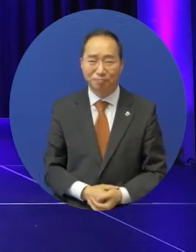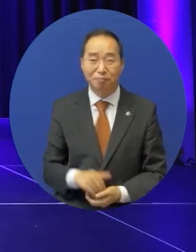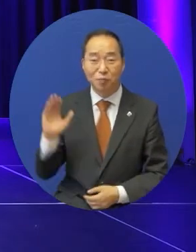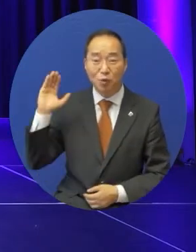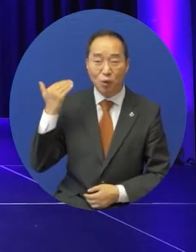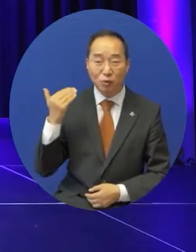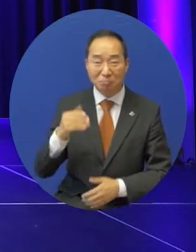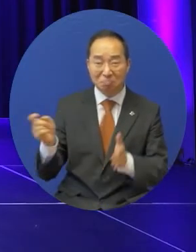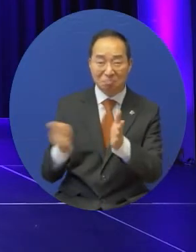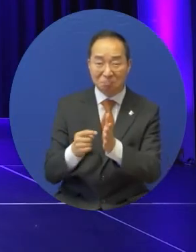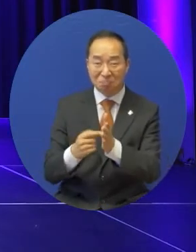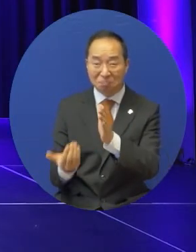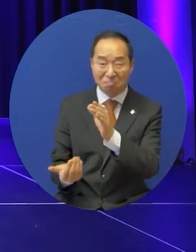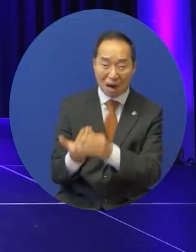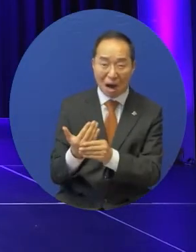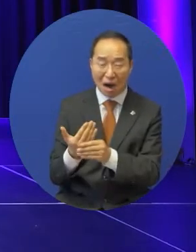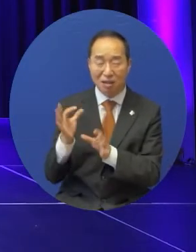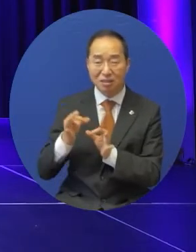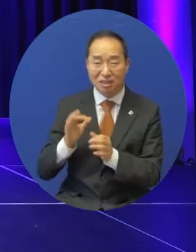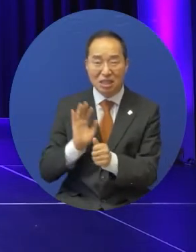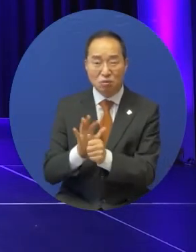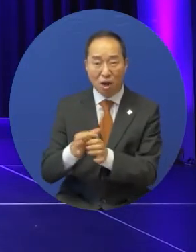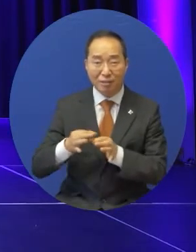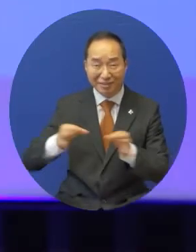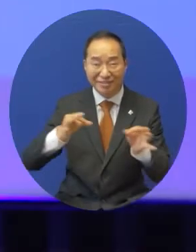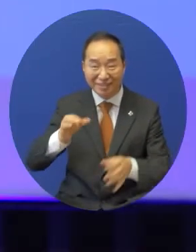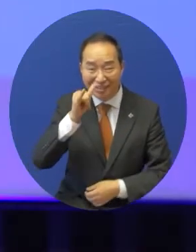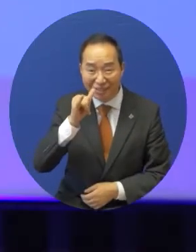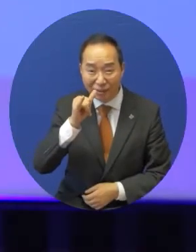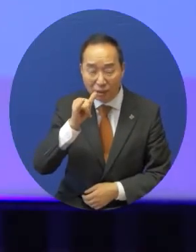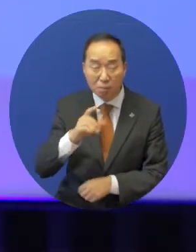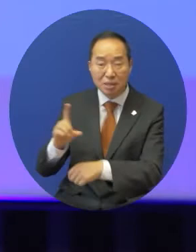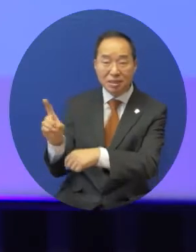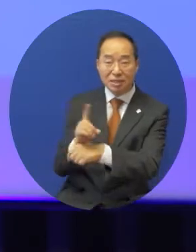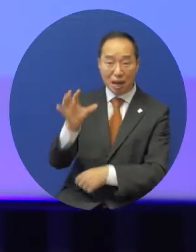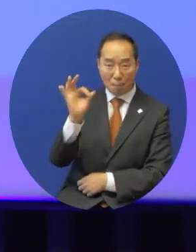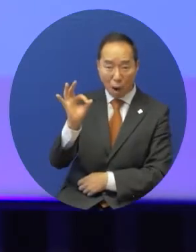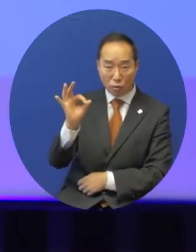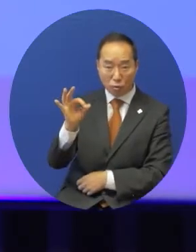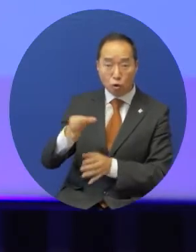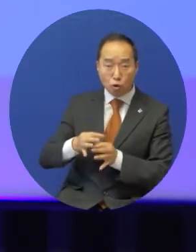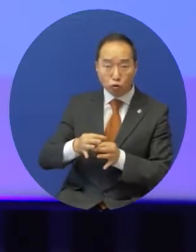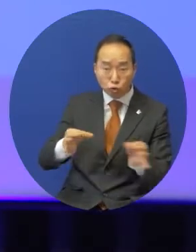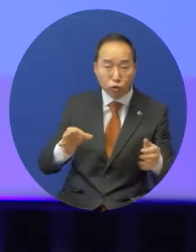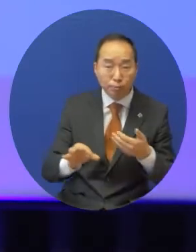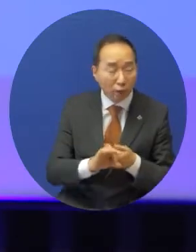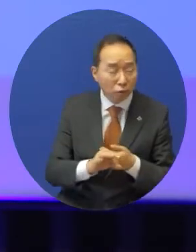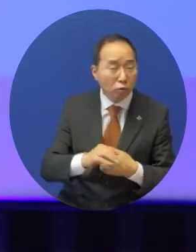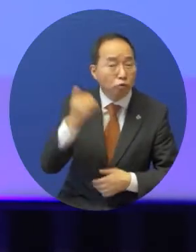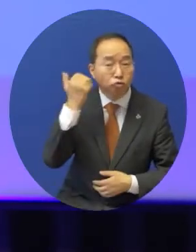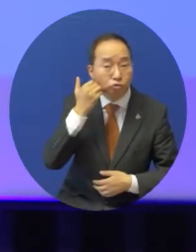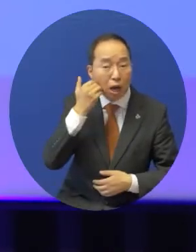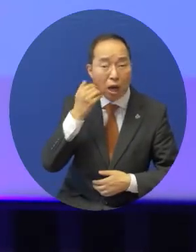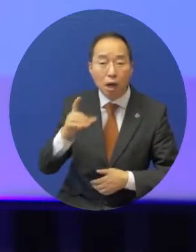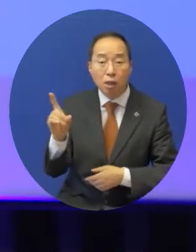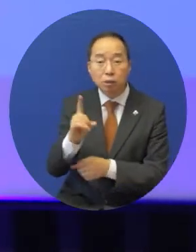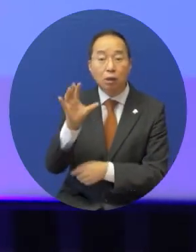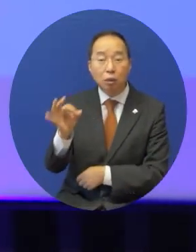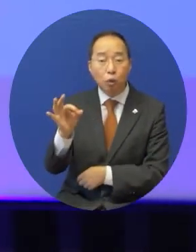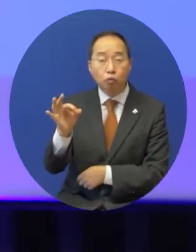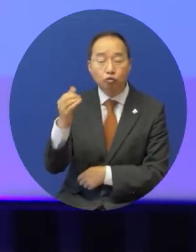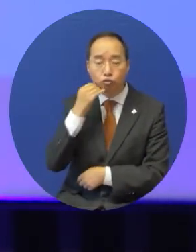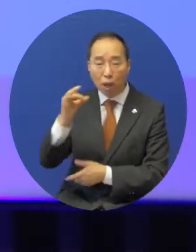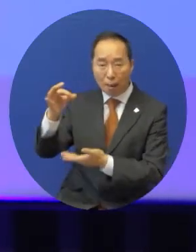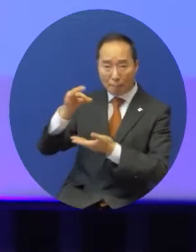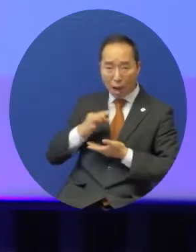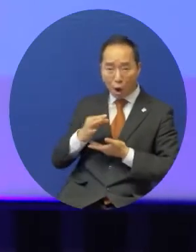거죠. 그리고 요즘 이제 재난지원금 많이 주잖아요. 근데 이런 디지털 머니로 주면 누가 그 디지털